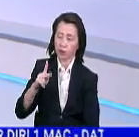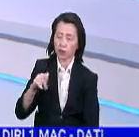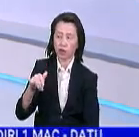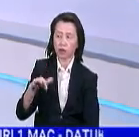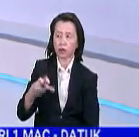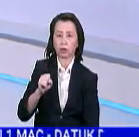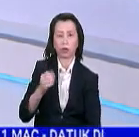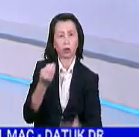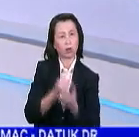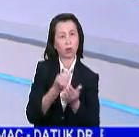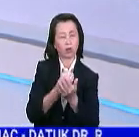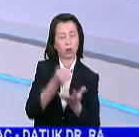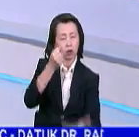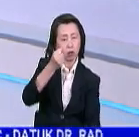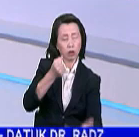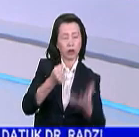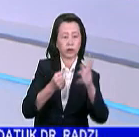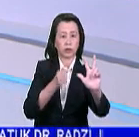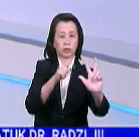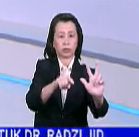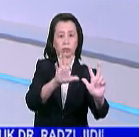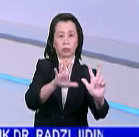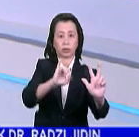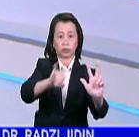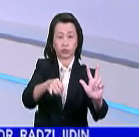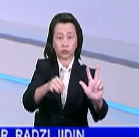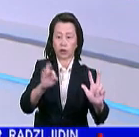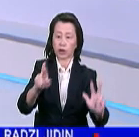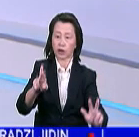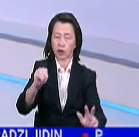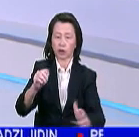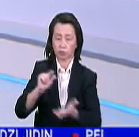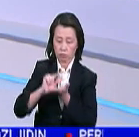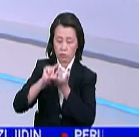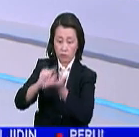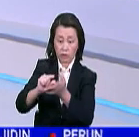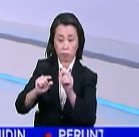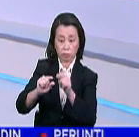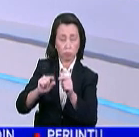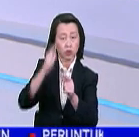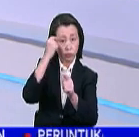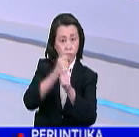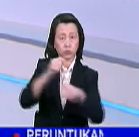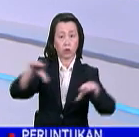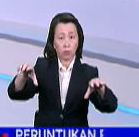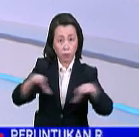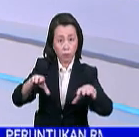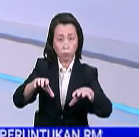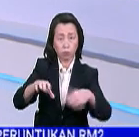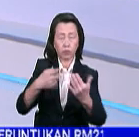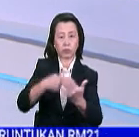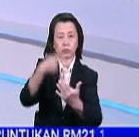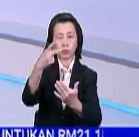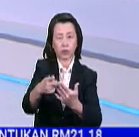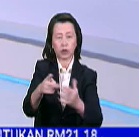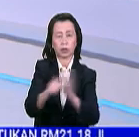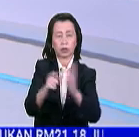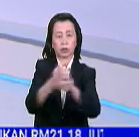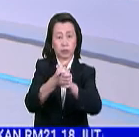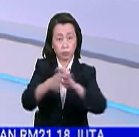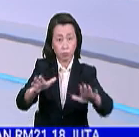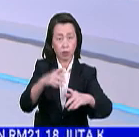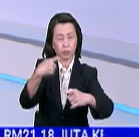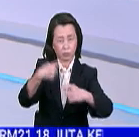peruntukan keseluruhan 3.57 juta ringgit. Geran berkenaan bertujuan melaksana inisiatif berkaitan keselamatan